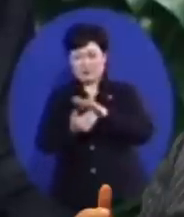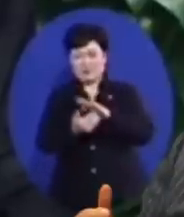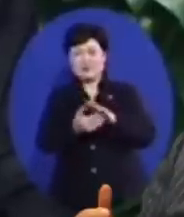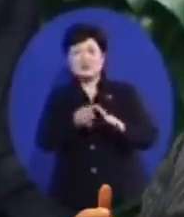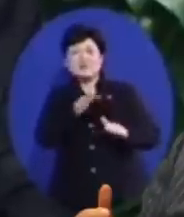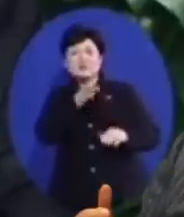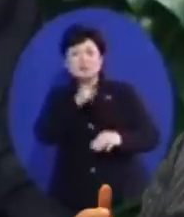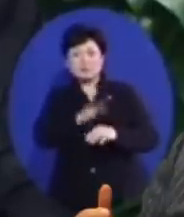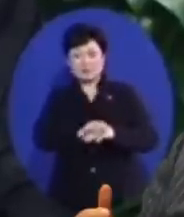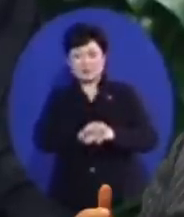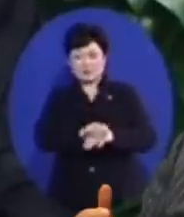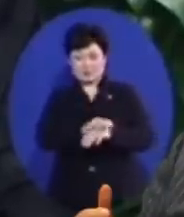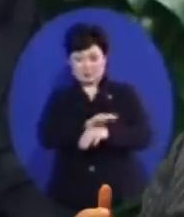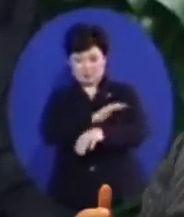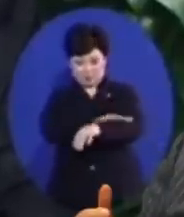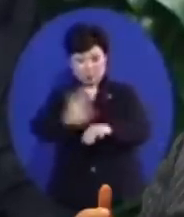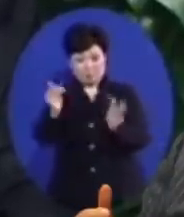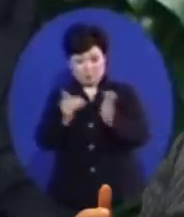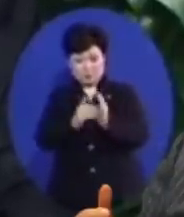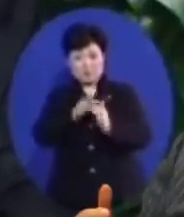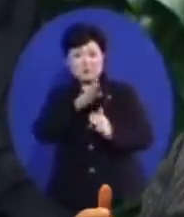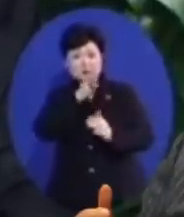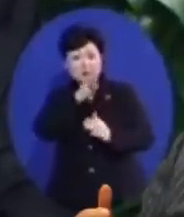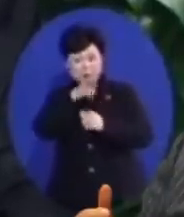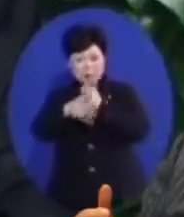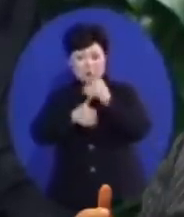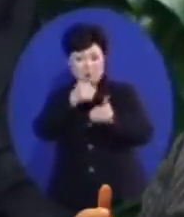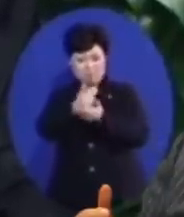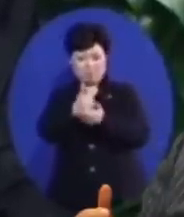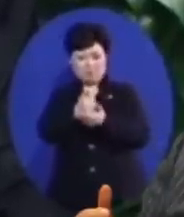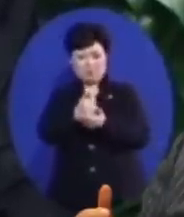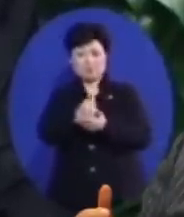것입니다. 순식간에 그렇게 만드는 것입니다.